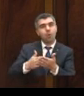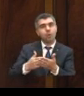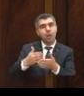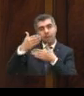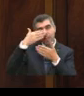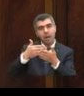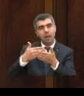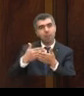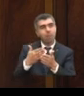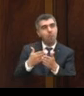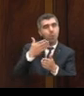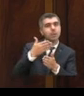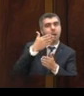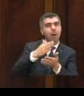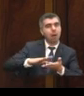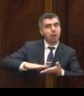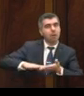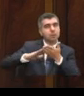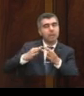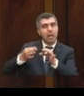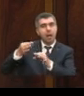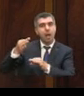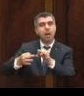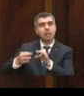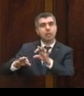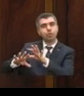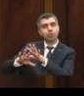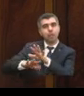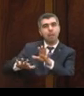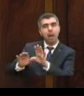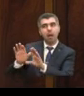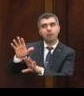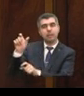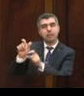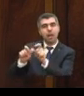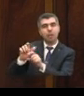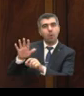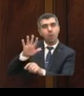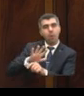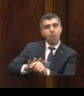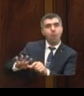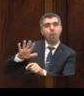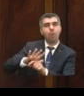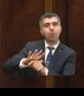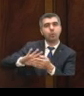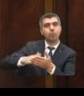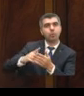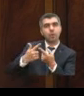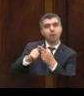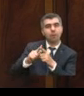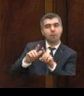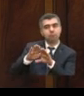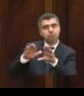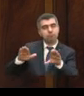الفرص الممكنة، مغرب العدالة الاجتماعية والمجالية والأمن الاجتماعي